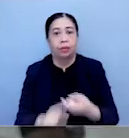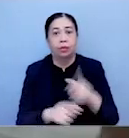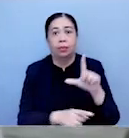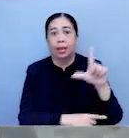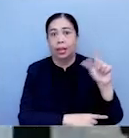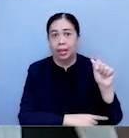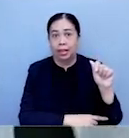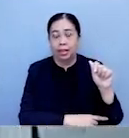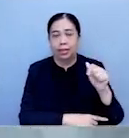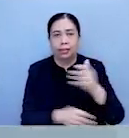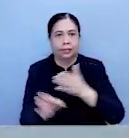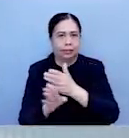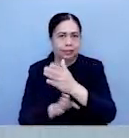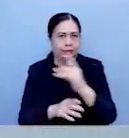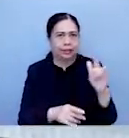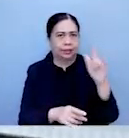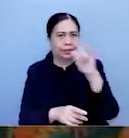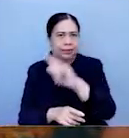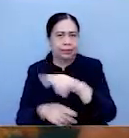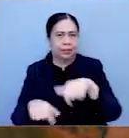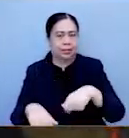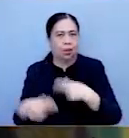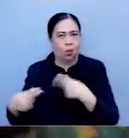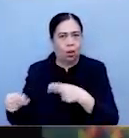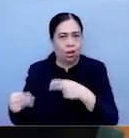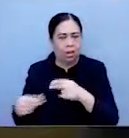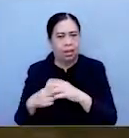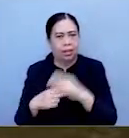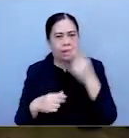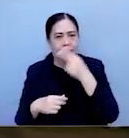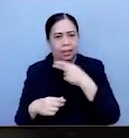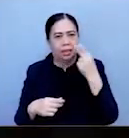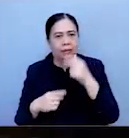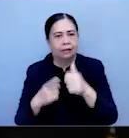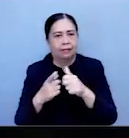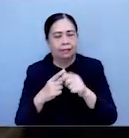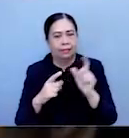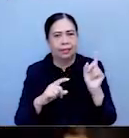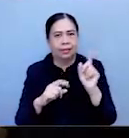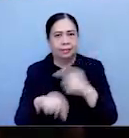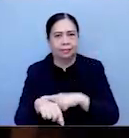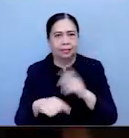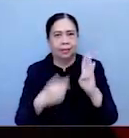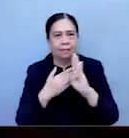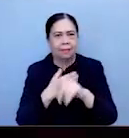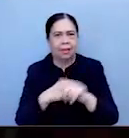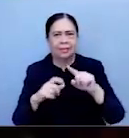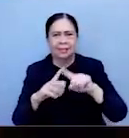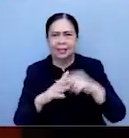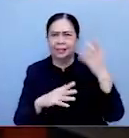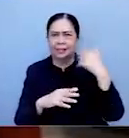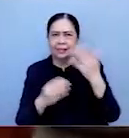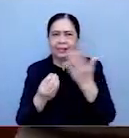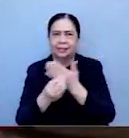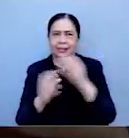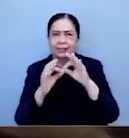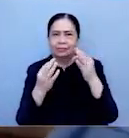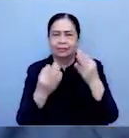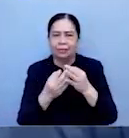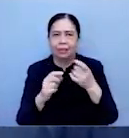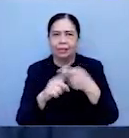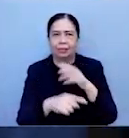Angeles, dumiretso na si Pangulong Marcos dito sa Hawaii. Ito ang unang beses na bumalik siya sa Hawaii mula nung ma-exile ang pamilya Marcos